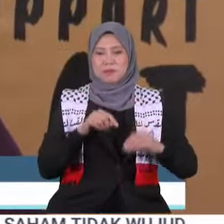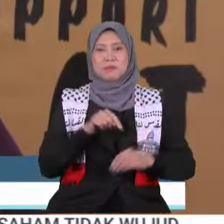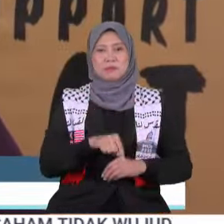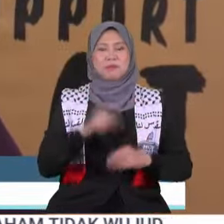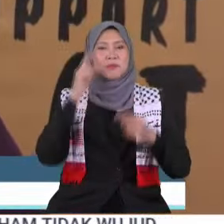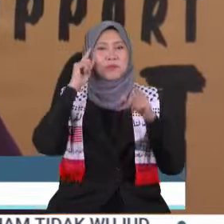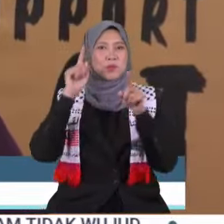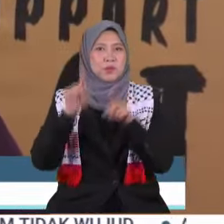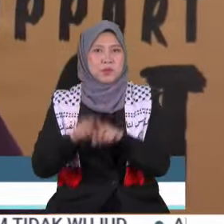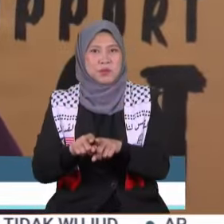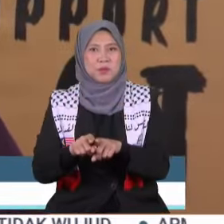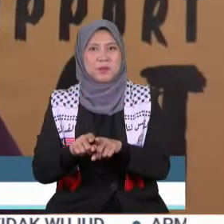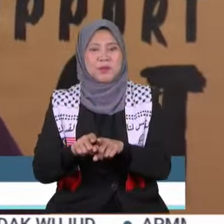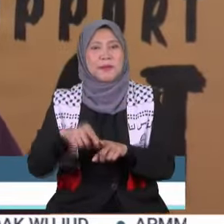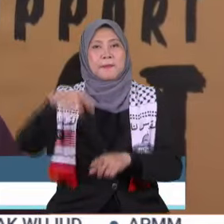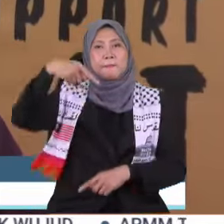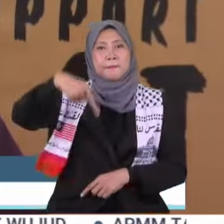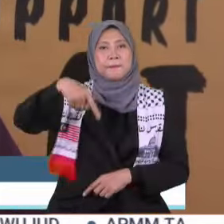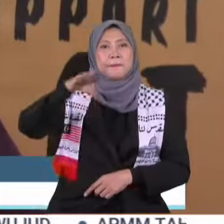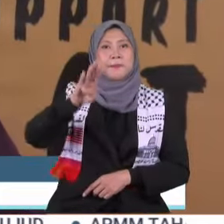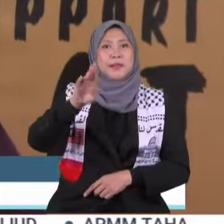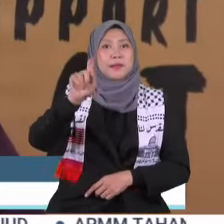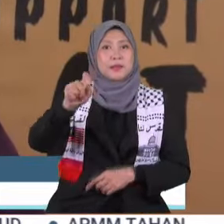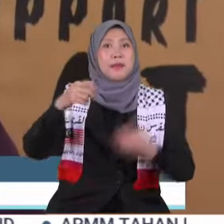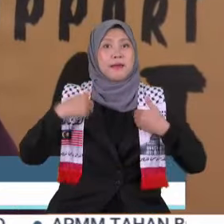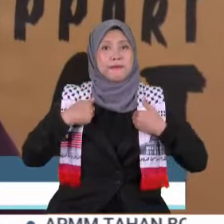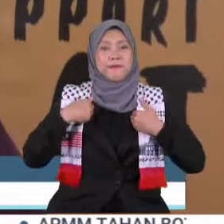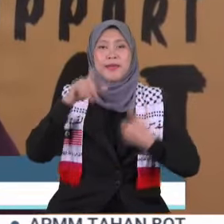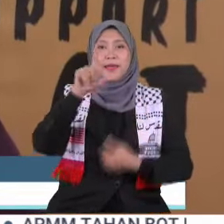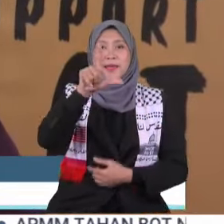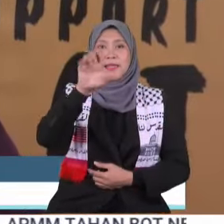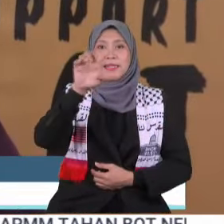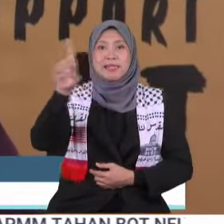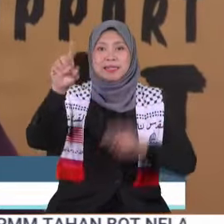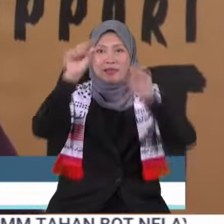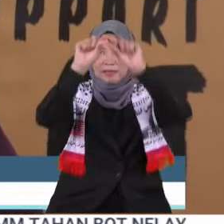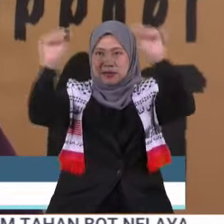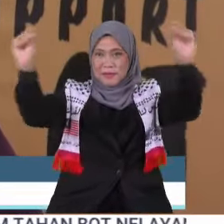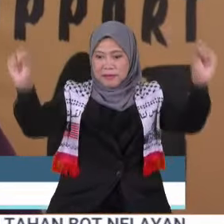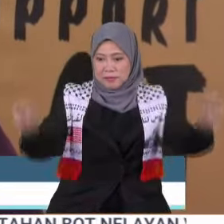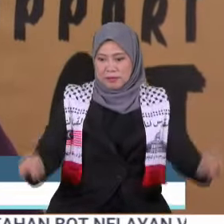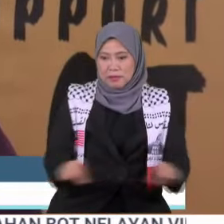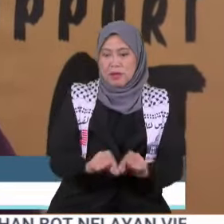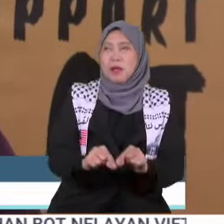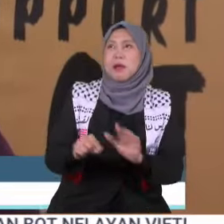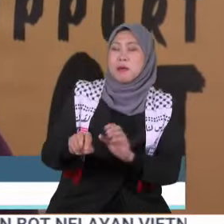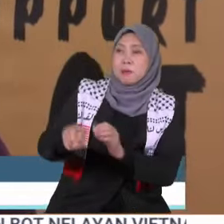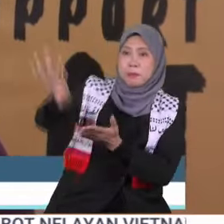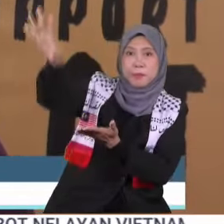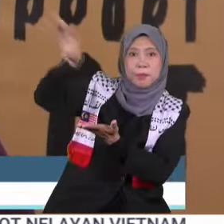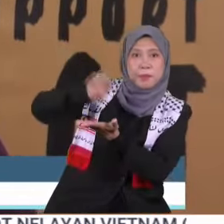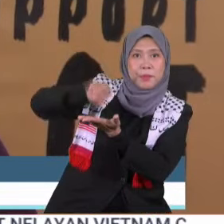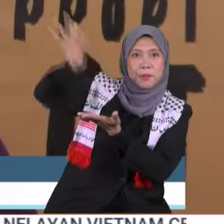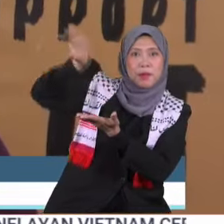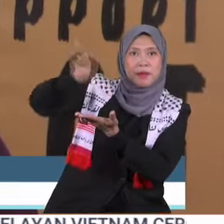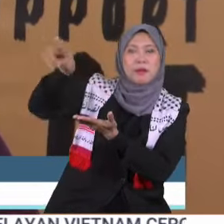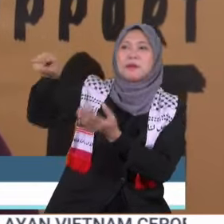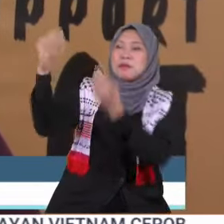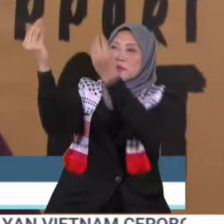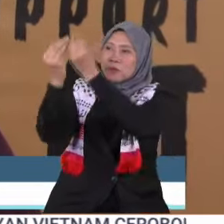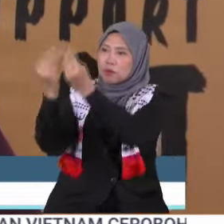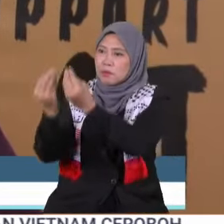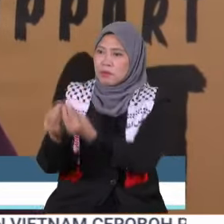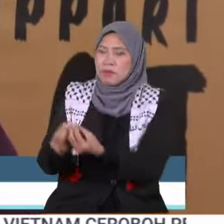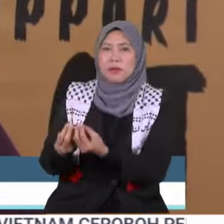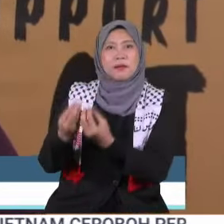telah bersetuju supaya PBT yang ada LED skrin untuk sama-sama memaparkan jumlah kemalangan